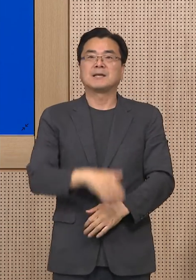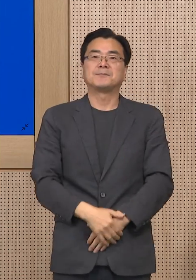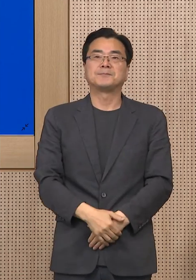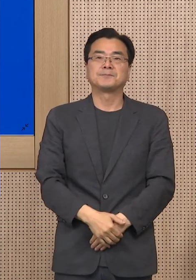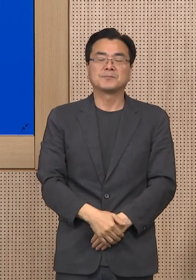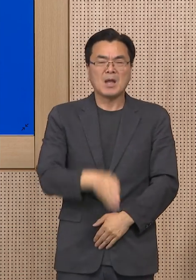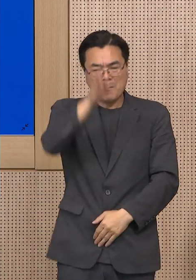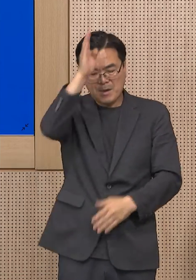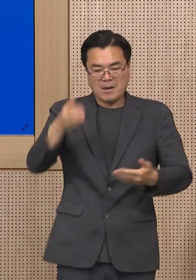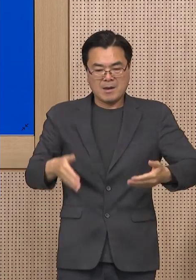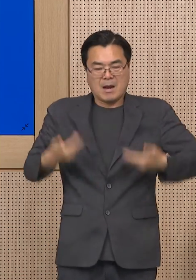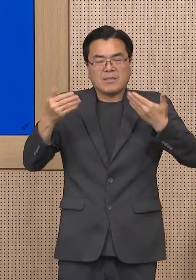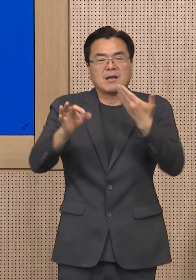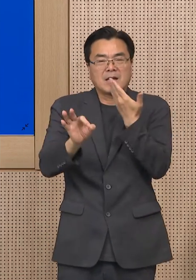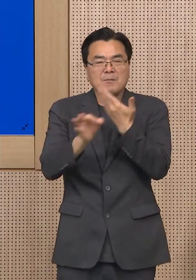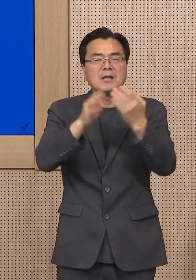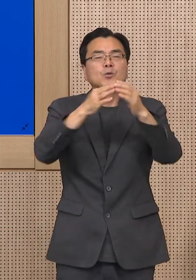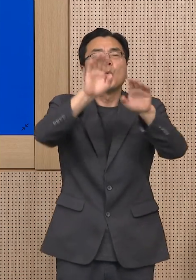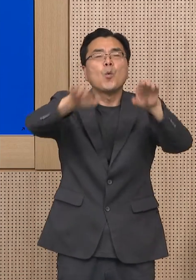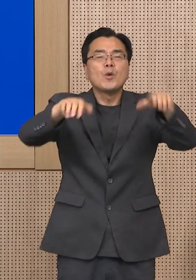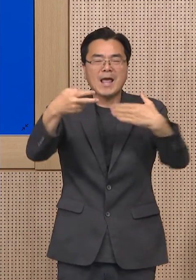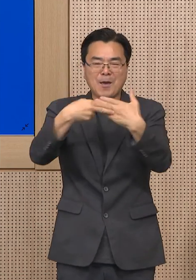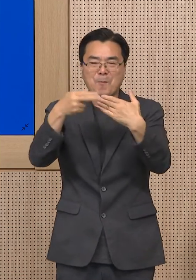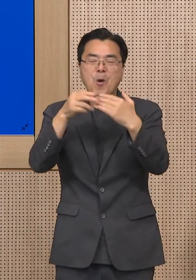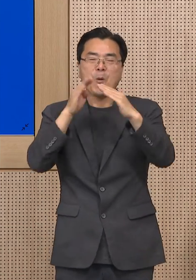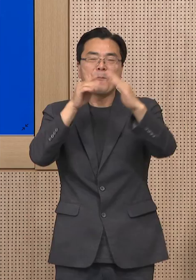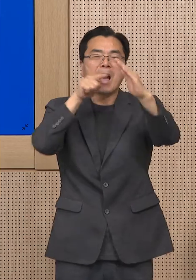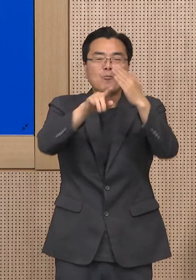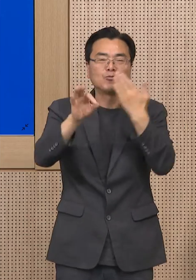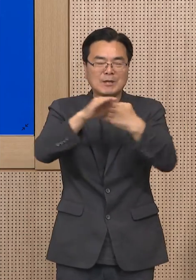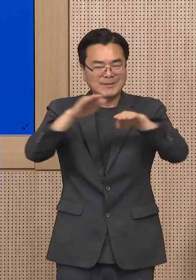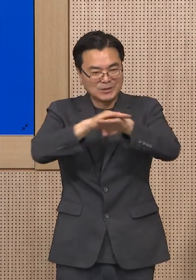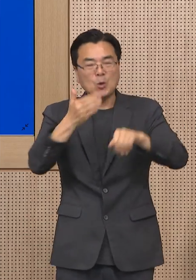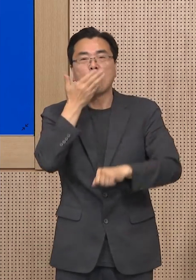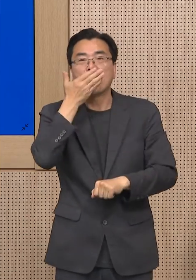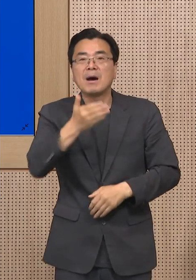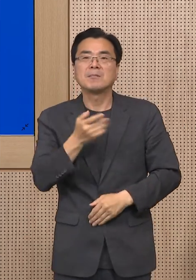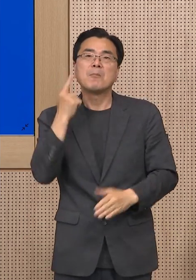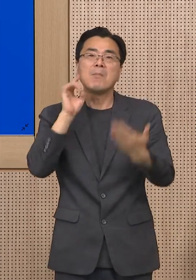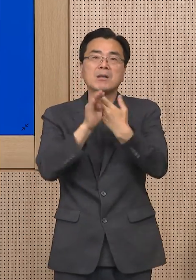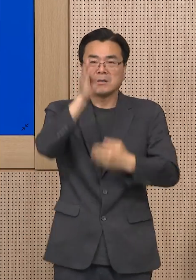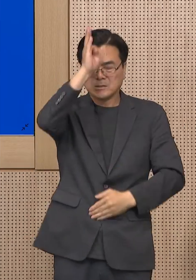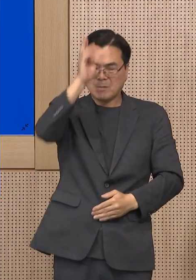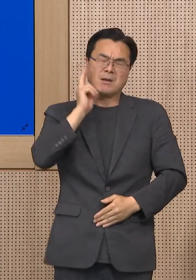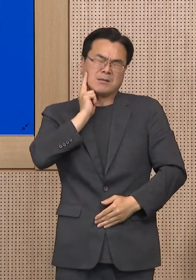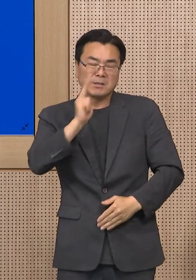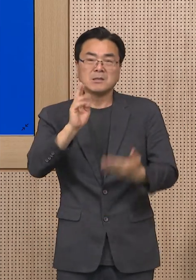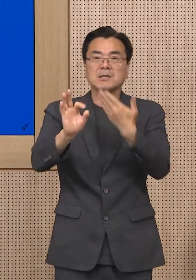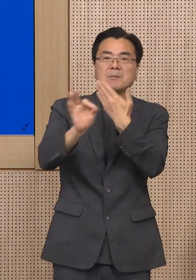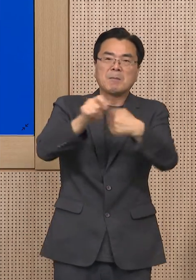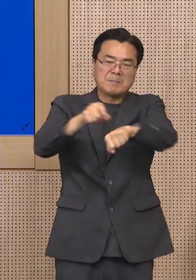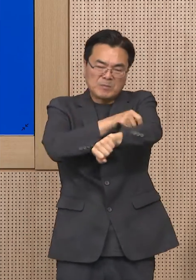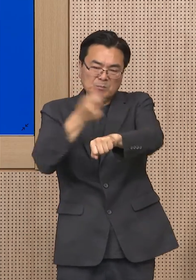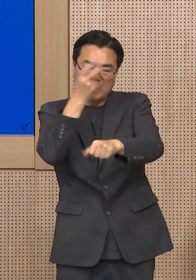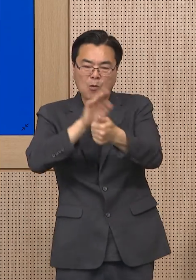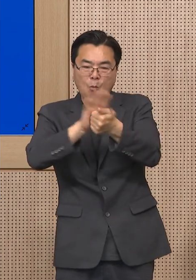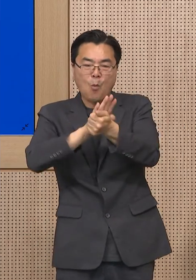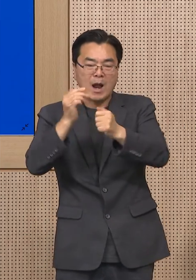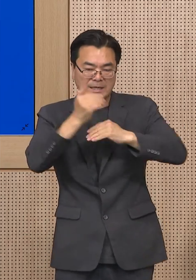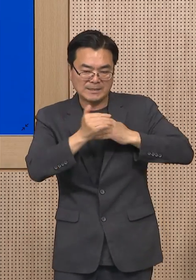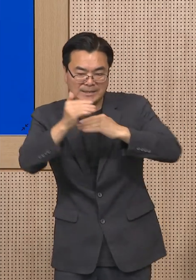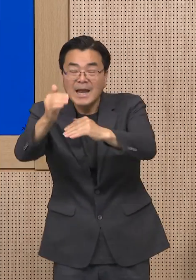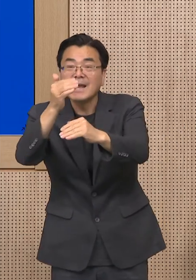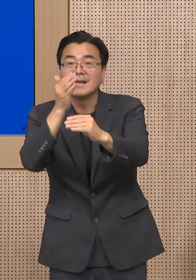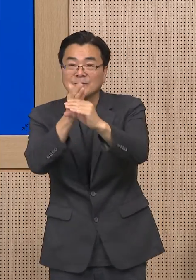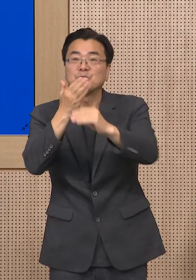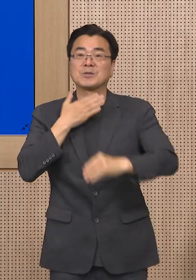이후 일반적인 입원 의뢰 체계를 통해 일반 격리병상으로 자율 입원하도록 할 예정입니다. 호흡기 환자